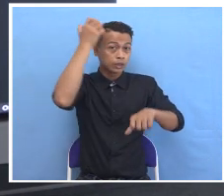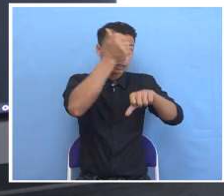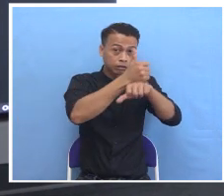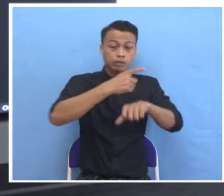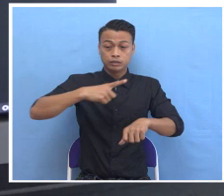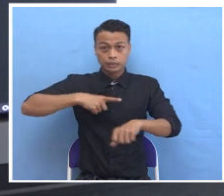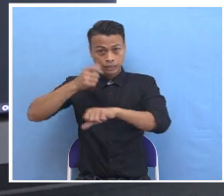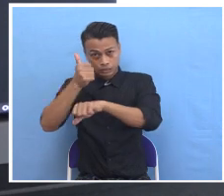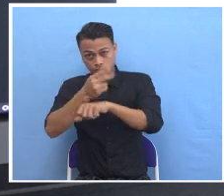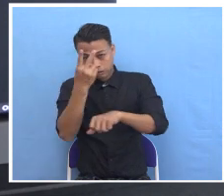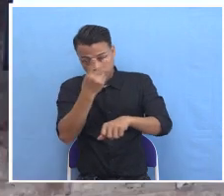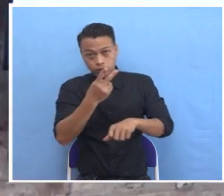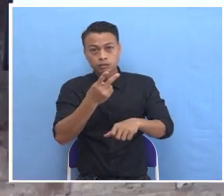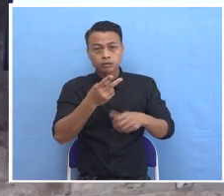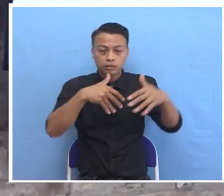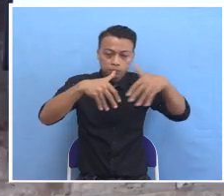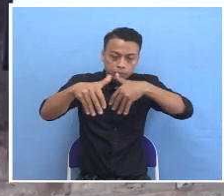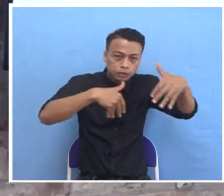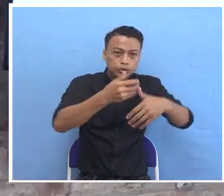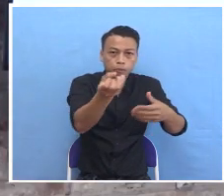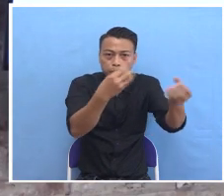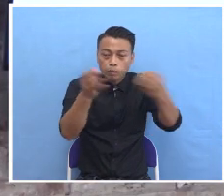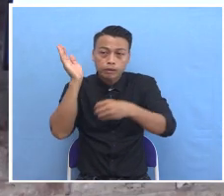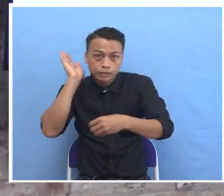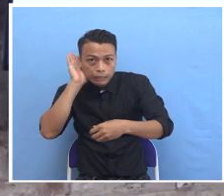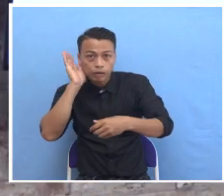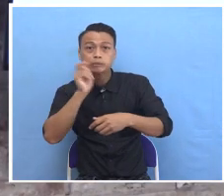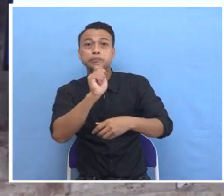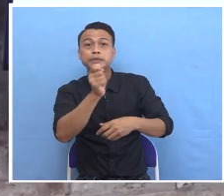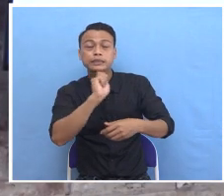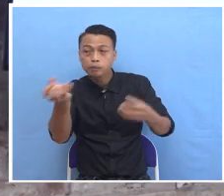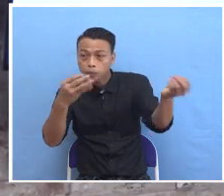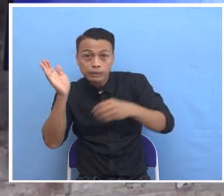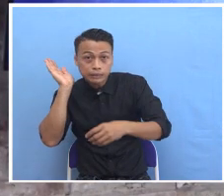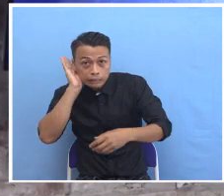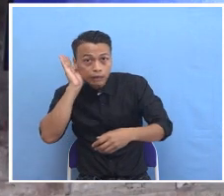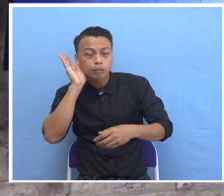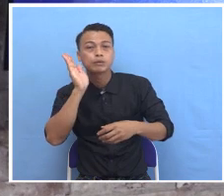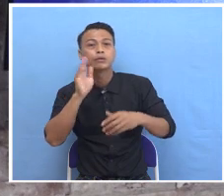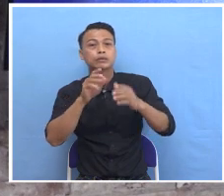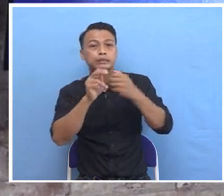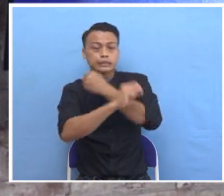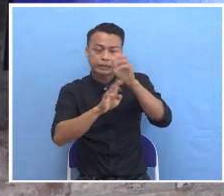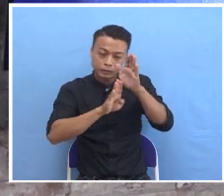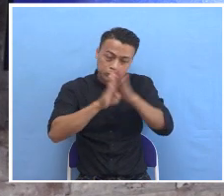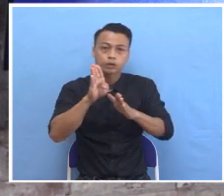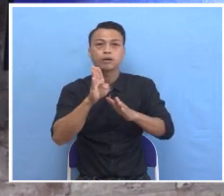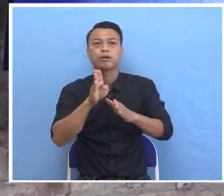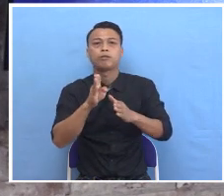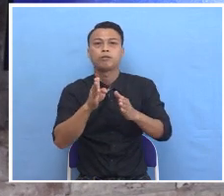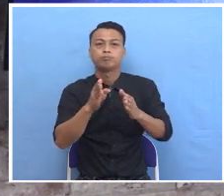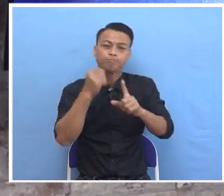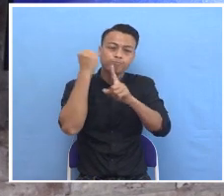ကိုလေးစားတန်ဖိုးထားပြီးတော့တိုင်းပြည်ကိုဘယ်လိုလုပ်မလဲဆိုတဲ့ဟာကိုကျွန်တော်တွန်းအပ်ပါတယ ်ကျေးဇူးတင်ပါတယ်ဆရာအဲ့တော့ကျွန်တော်ဒီဟာနဲ့တဆက်